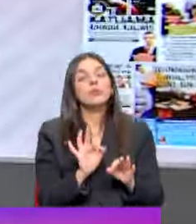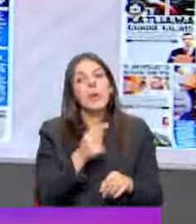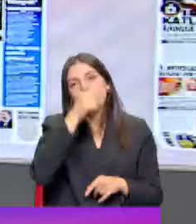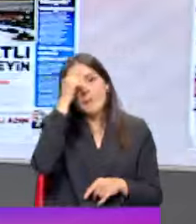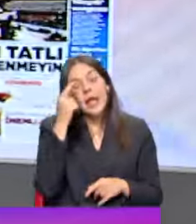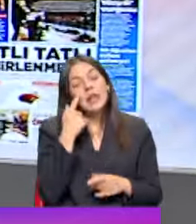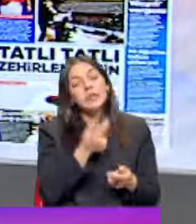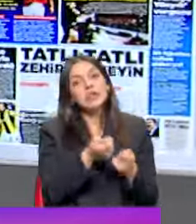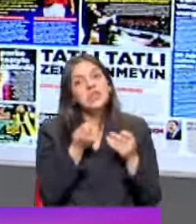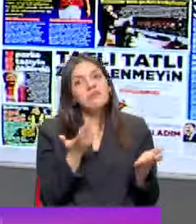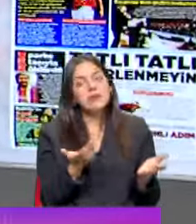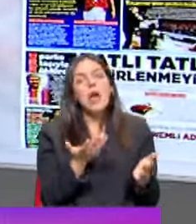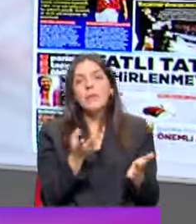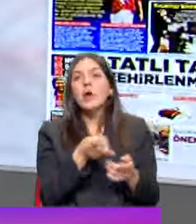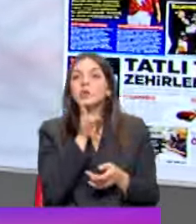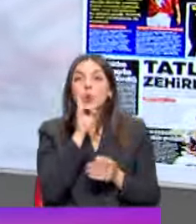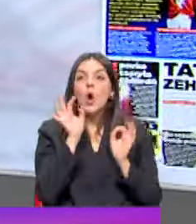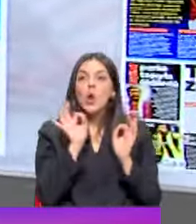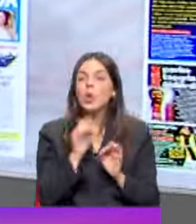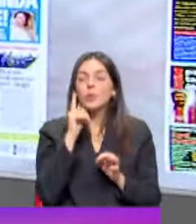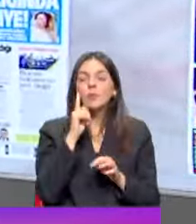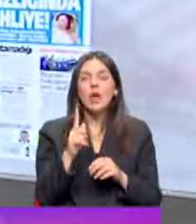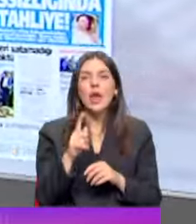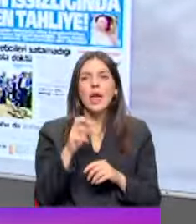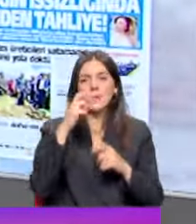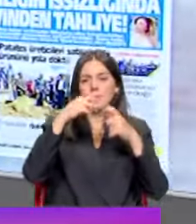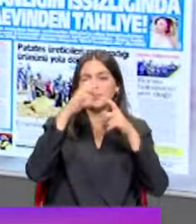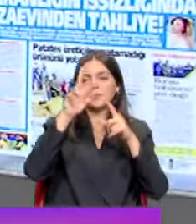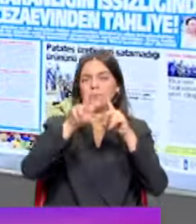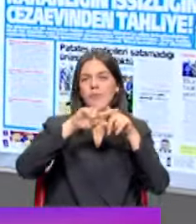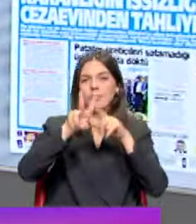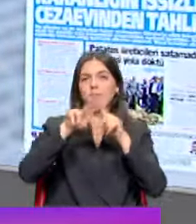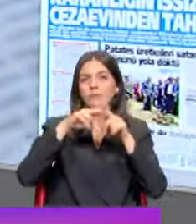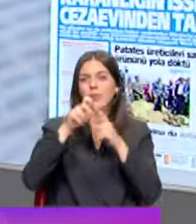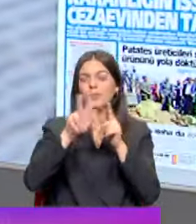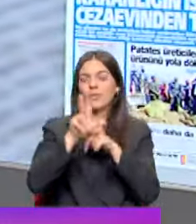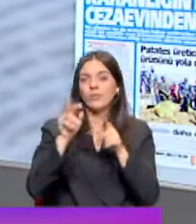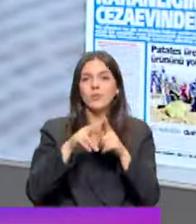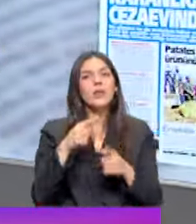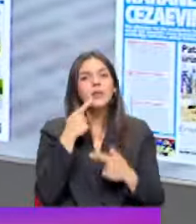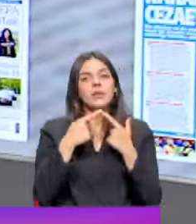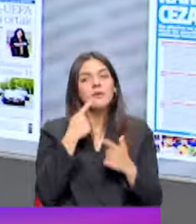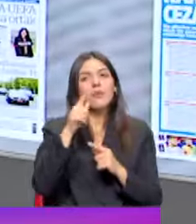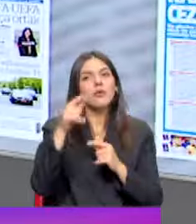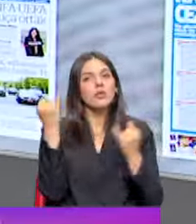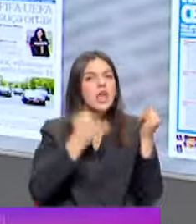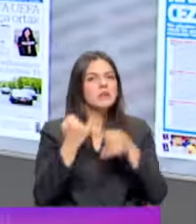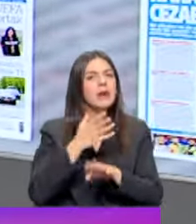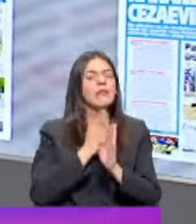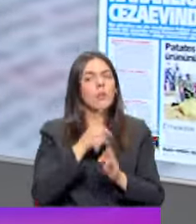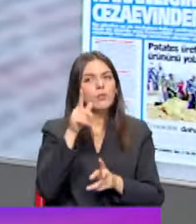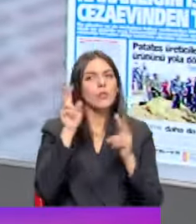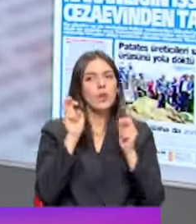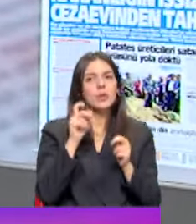de çekecektir ama son derece provokasyon kokan sözler ve kişiler üzerinden gidiyor bu atışmalarda. O konuya